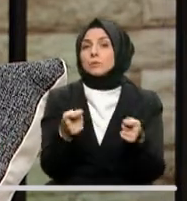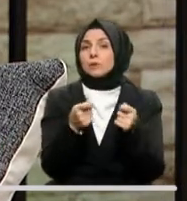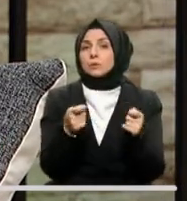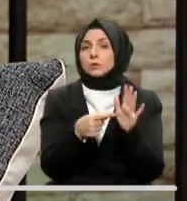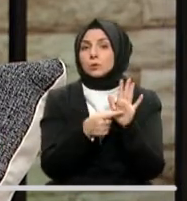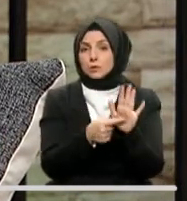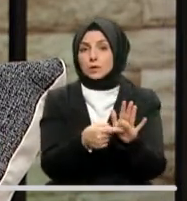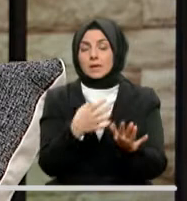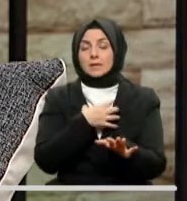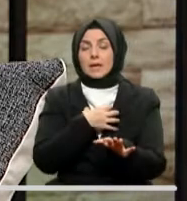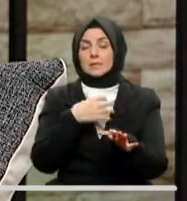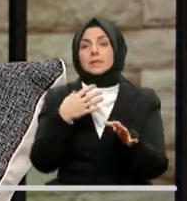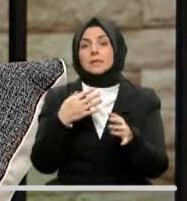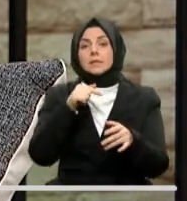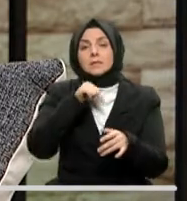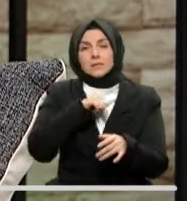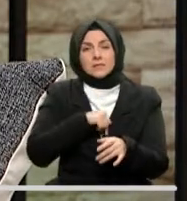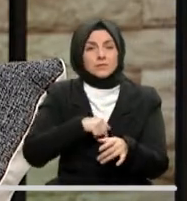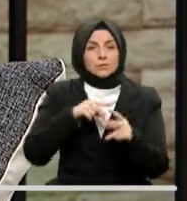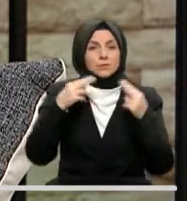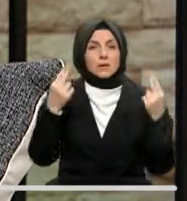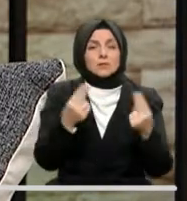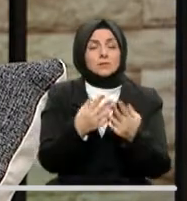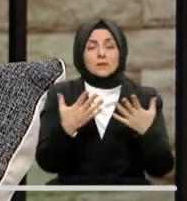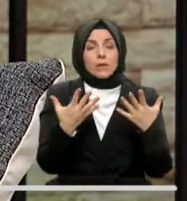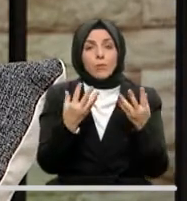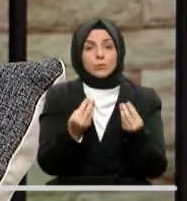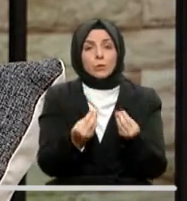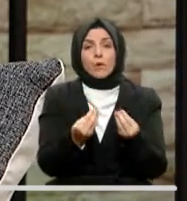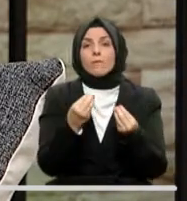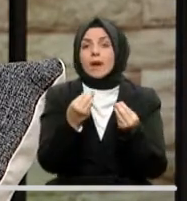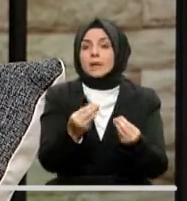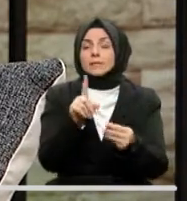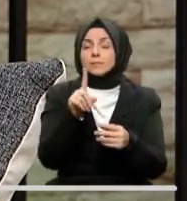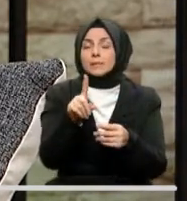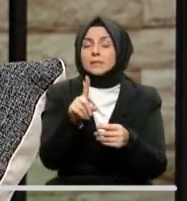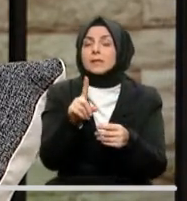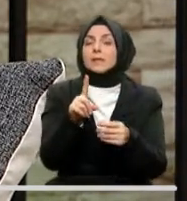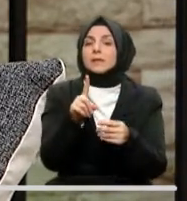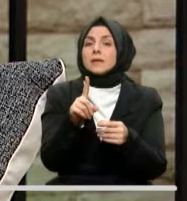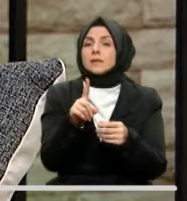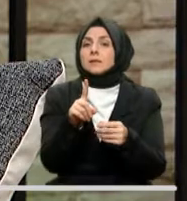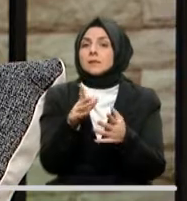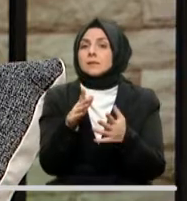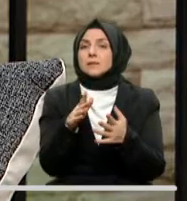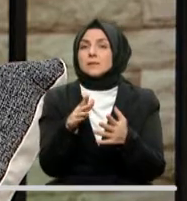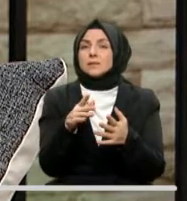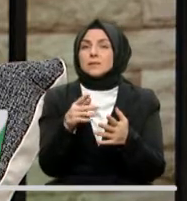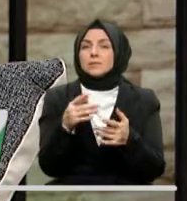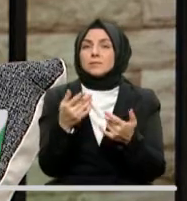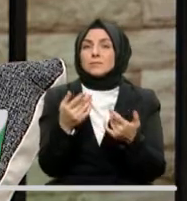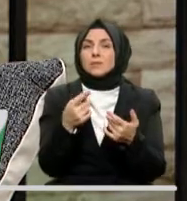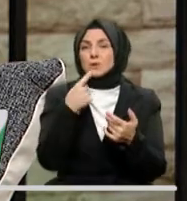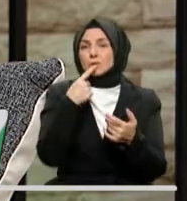dünyasında neler oluyor o nasıl bir çocukluk Yaşadım ve bugüne geldi verdiği bir tepki gerçekten sizinle alakalı bir tepki mi yoksa tamamen